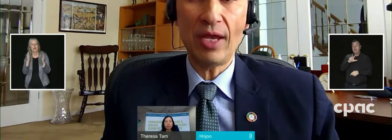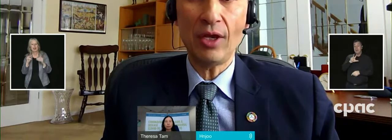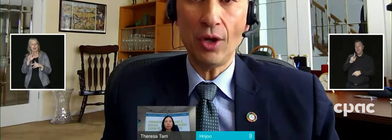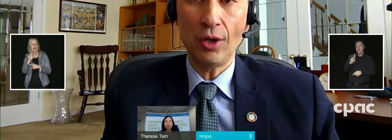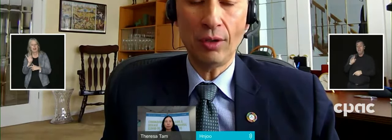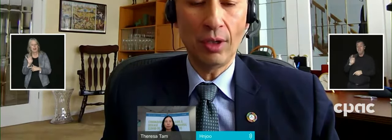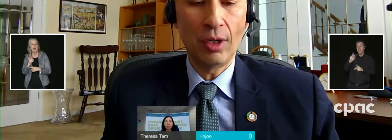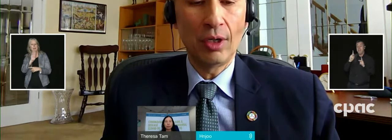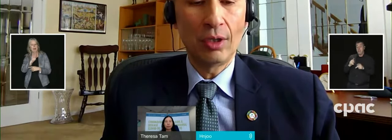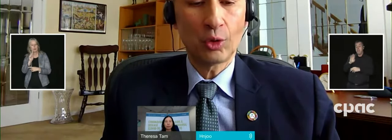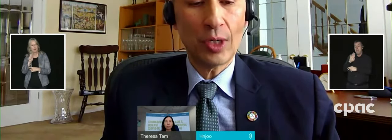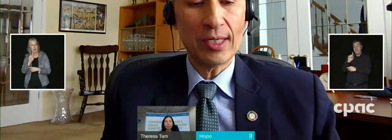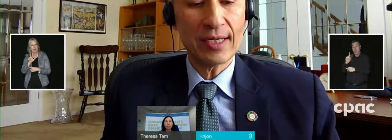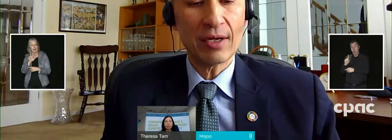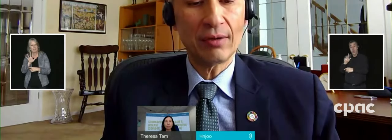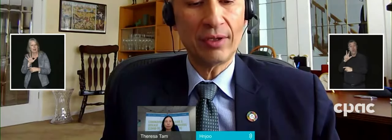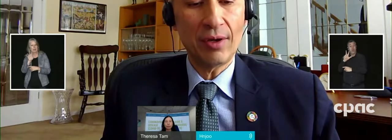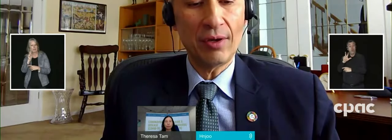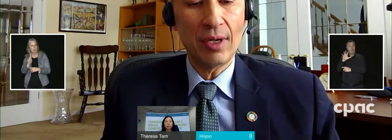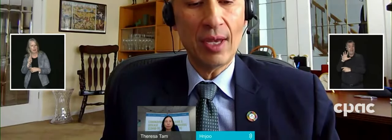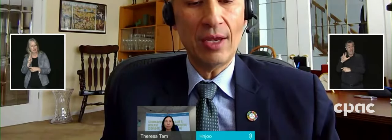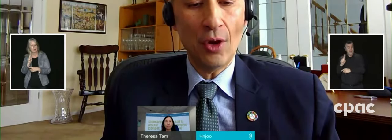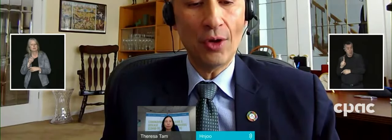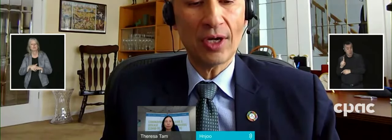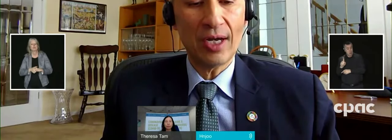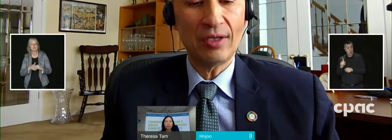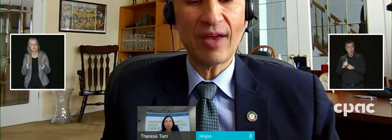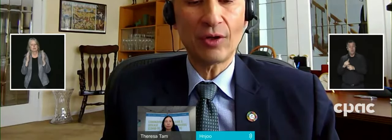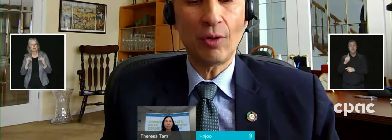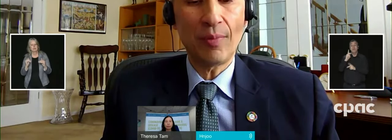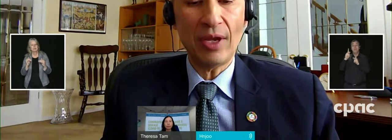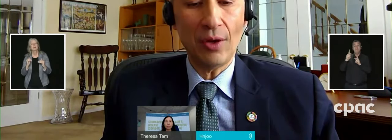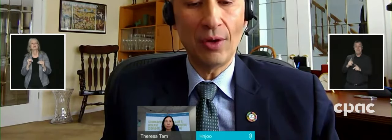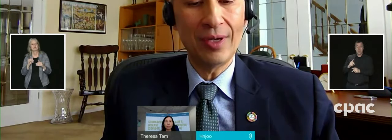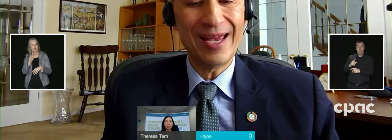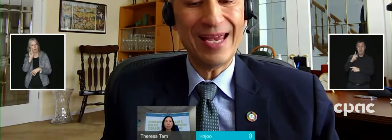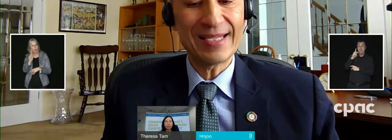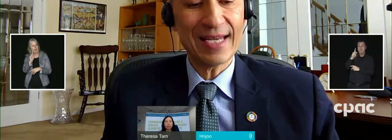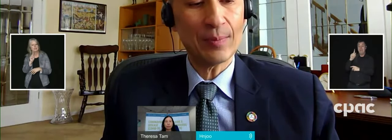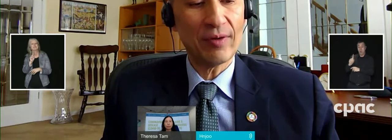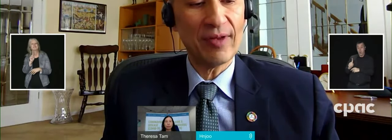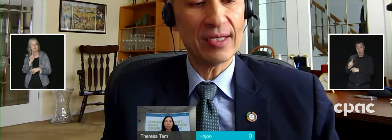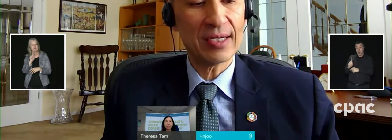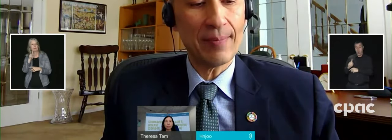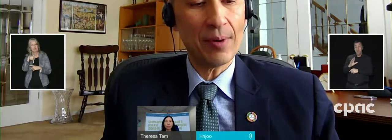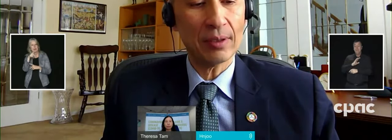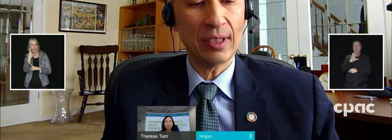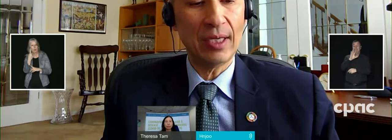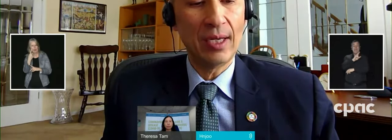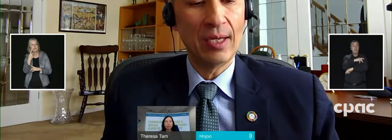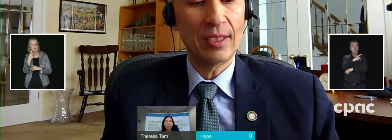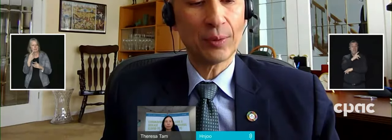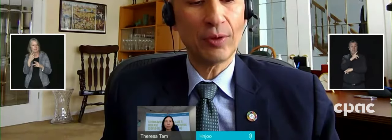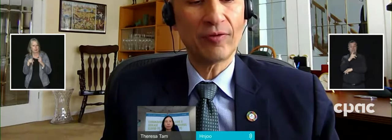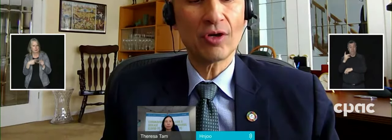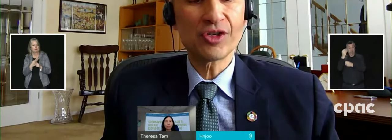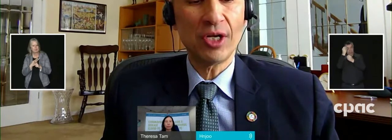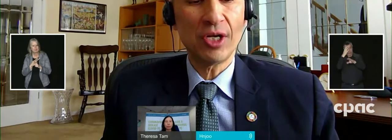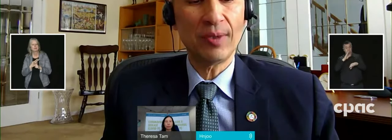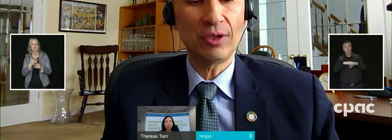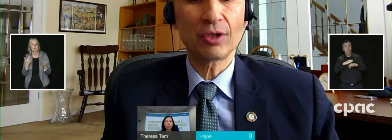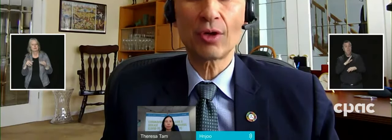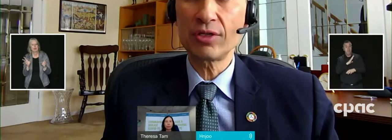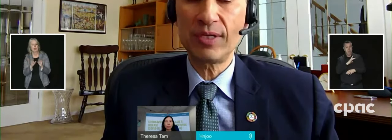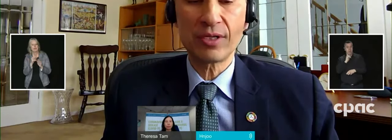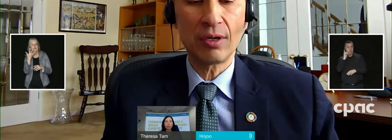variant B1, 351 et 1 cas du variant P1 et 5 provinces rapportent des preuves